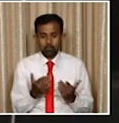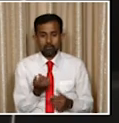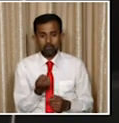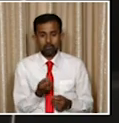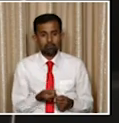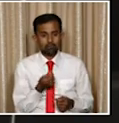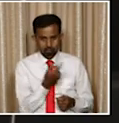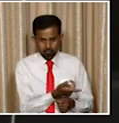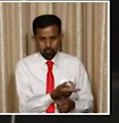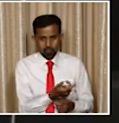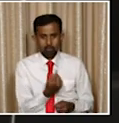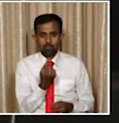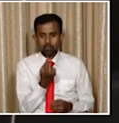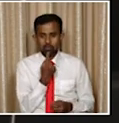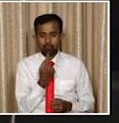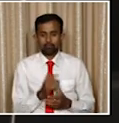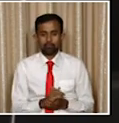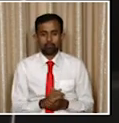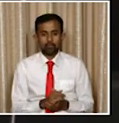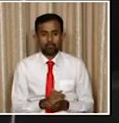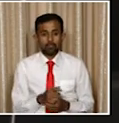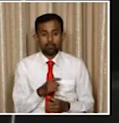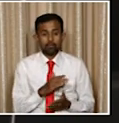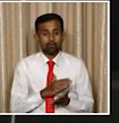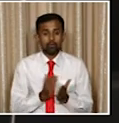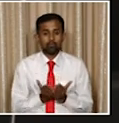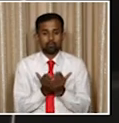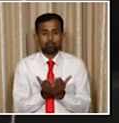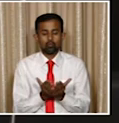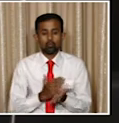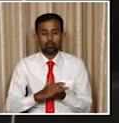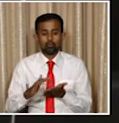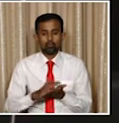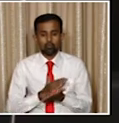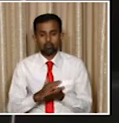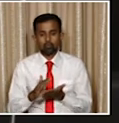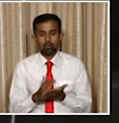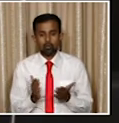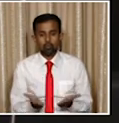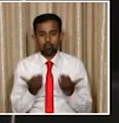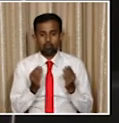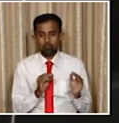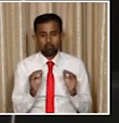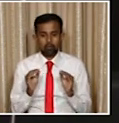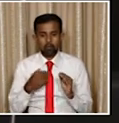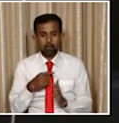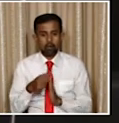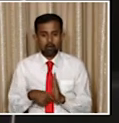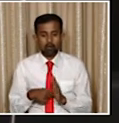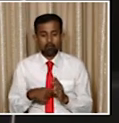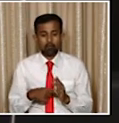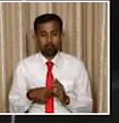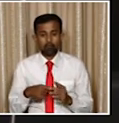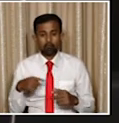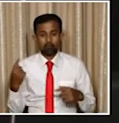சேவிஸ் ஆரம்பிக்கப்பட்டால் மன்னார் மட்டுமல்ல நமது நாடும் இதனால் பெரிய அபிவிருத்தி அடையும் ஆனால் நீங்கள் வேறு வேறு கப்பல் சேவைகளை